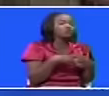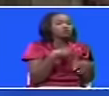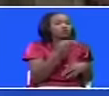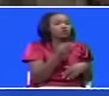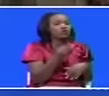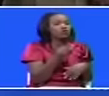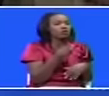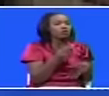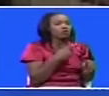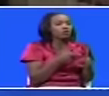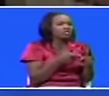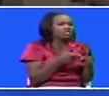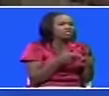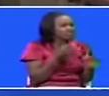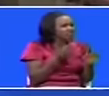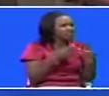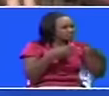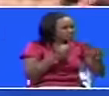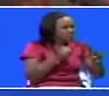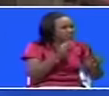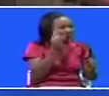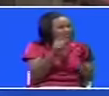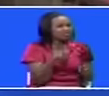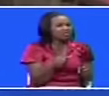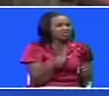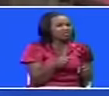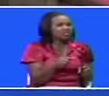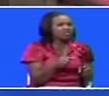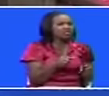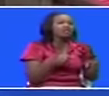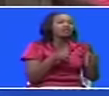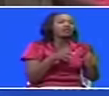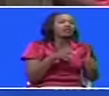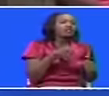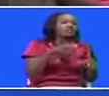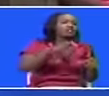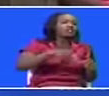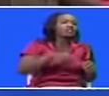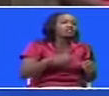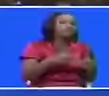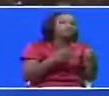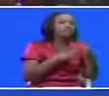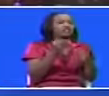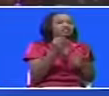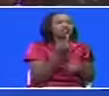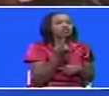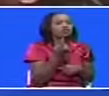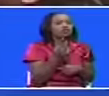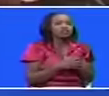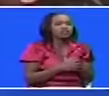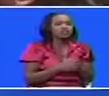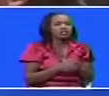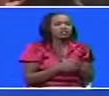ka hujabook kuna shuttles zinachukua watu na 800, lakini watu ni wengi. Tutafika saa ngapi